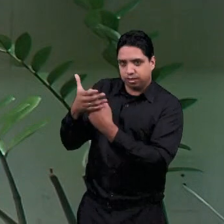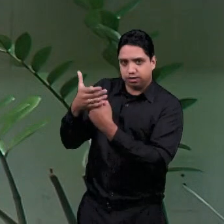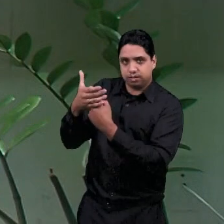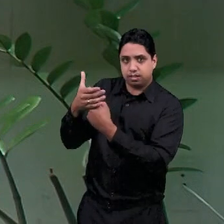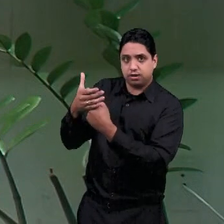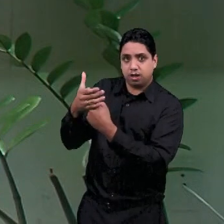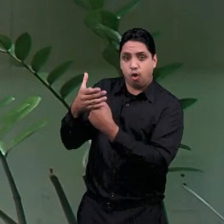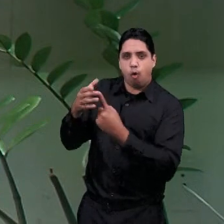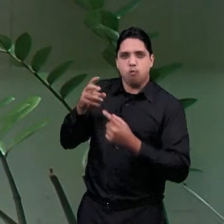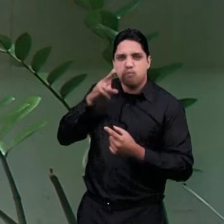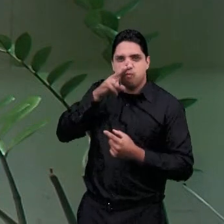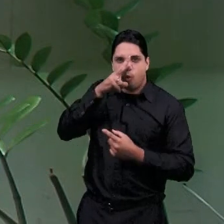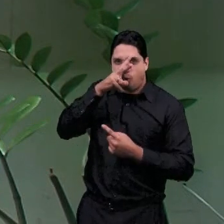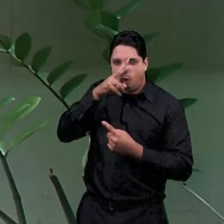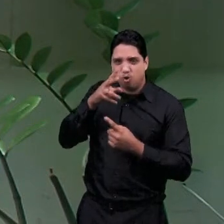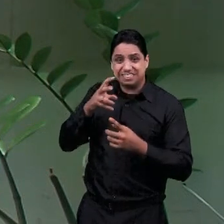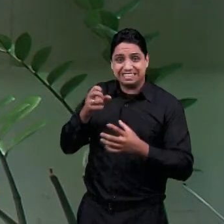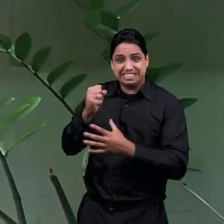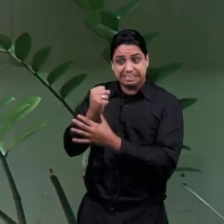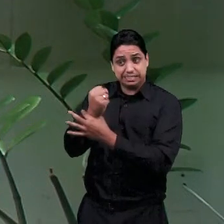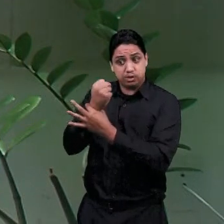qui donne toute